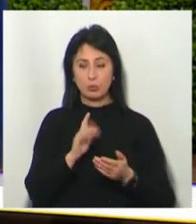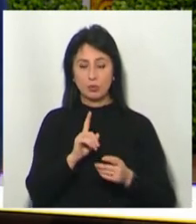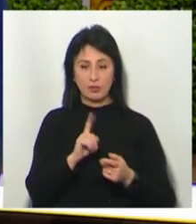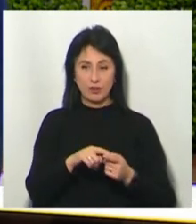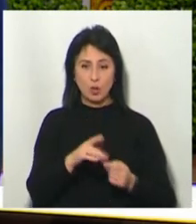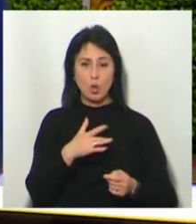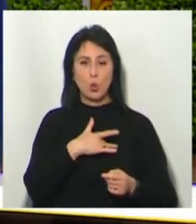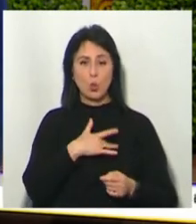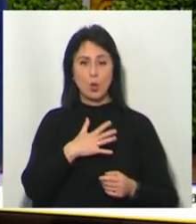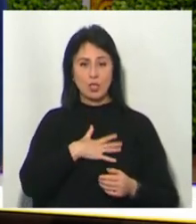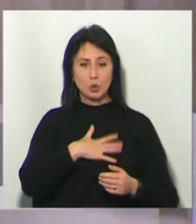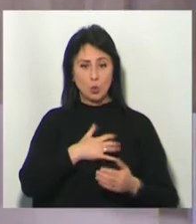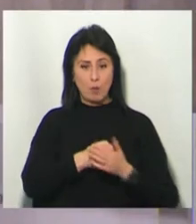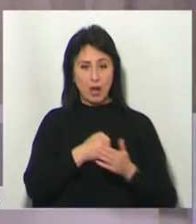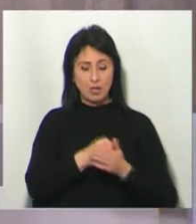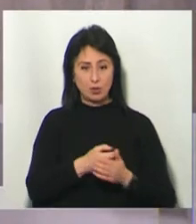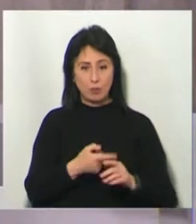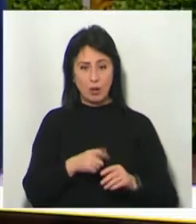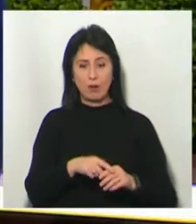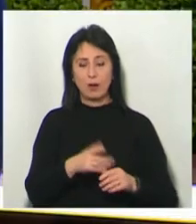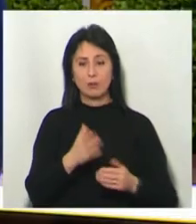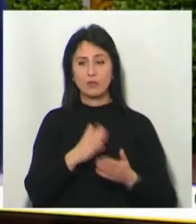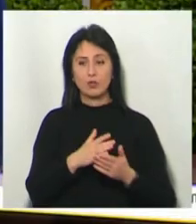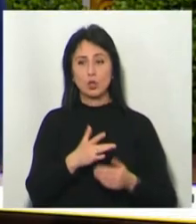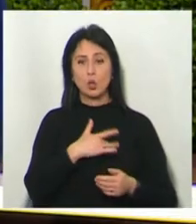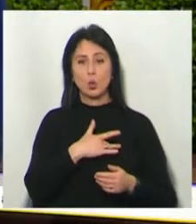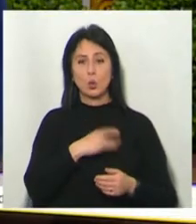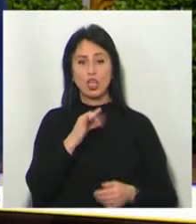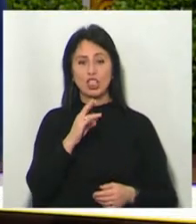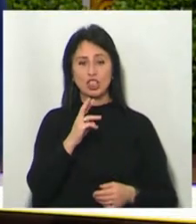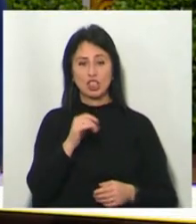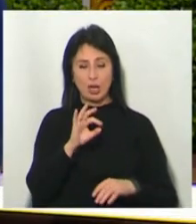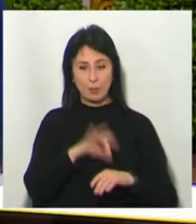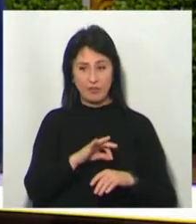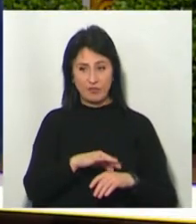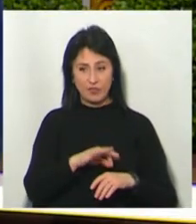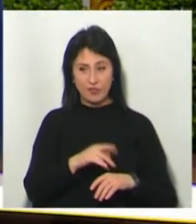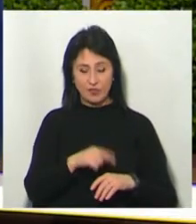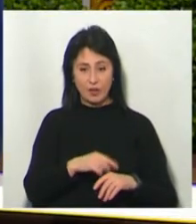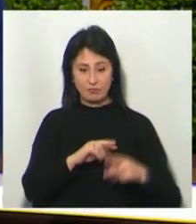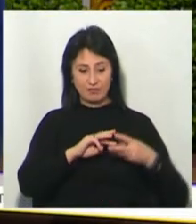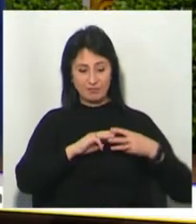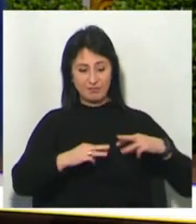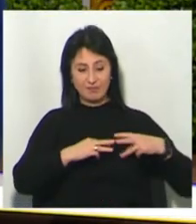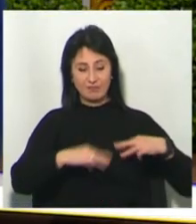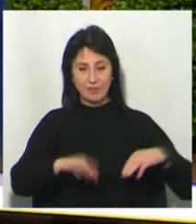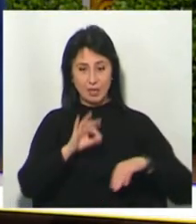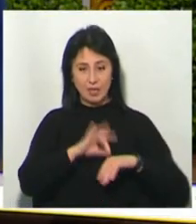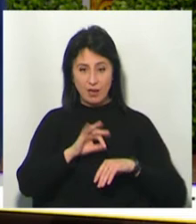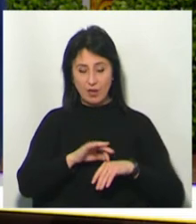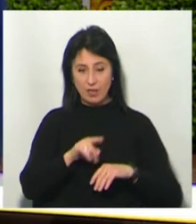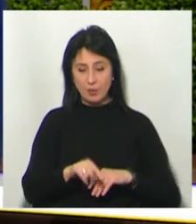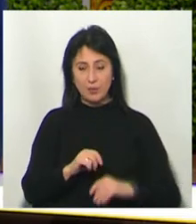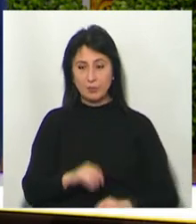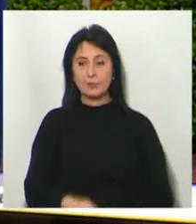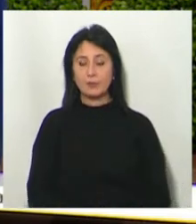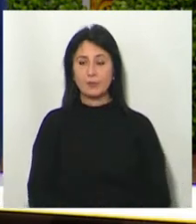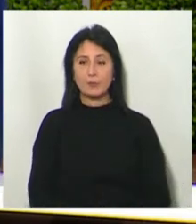არის გულისუკმარისობა, ესენი არის გულის იშემიური დაავადება, კორონარული არტერიების დაავადება,